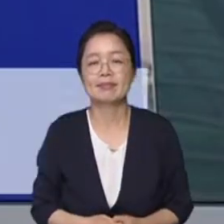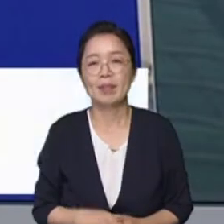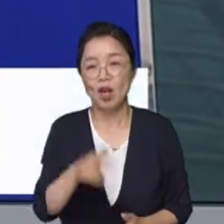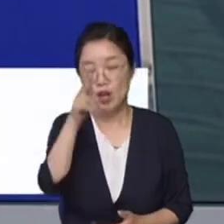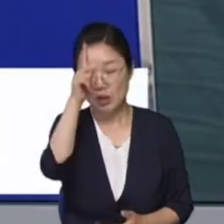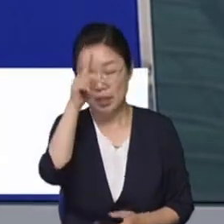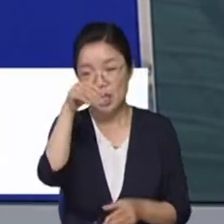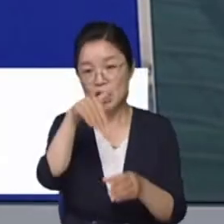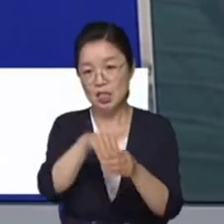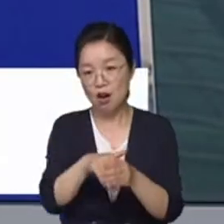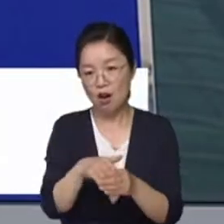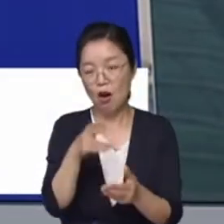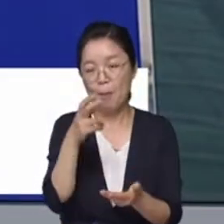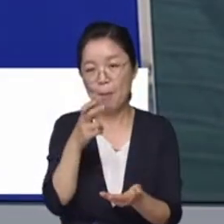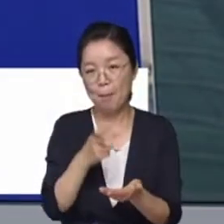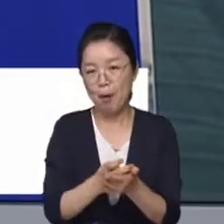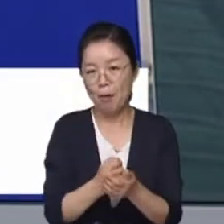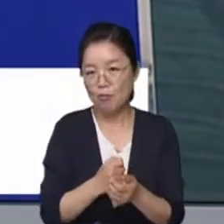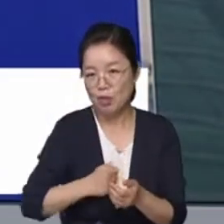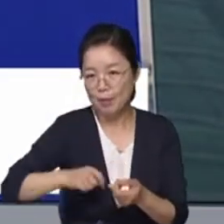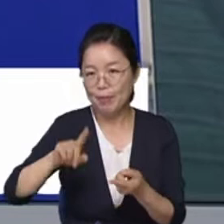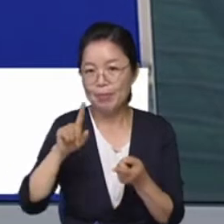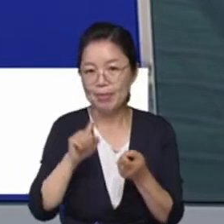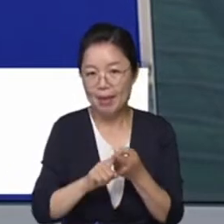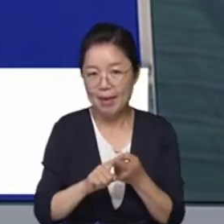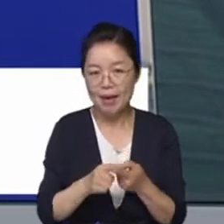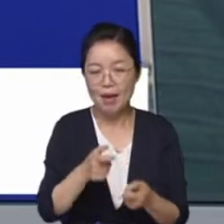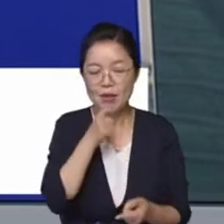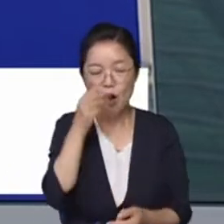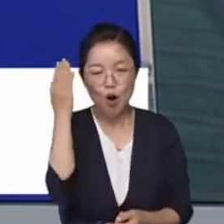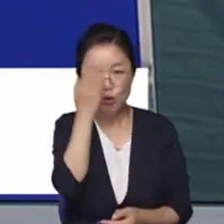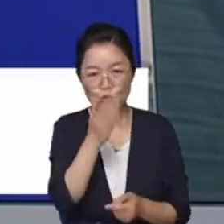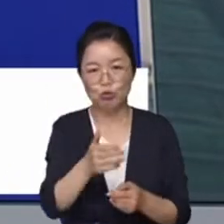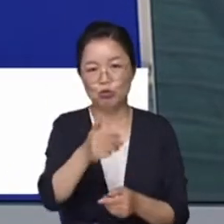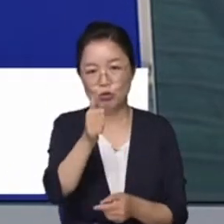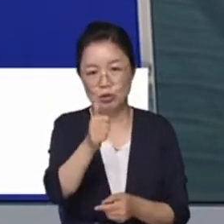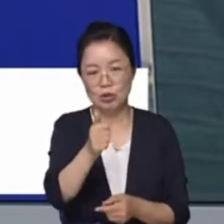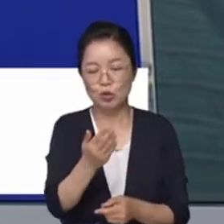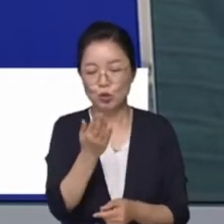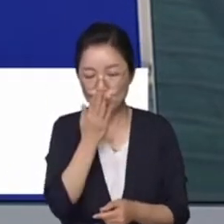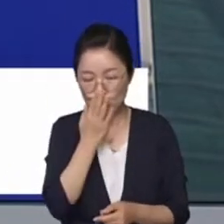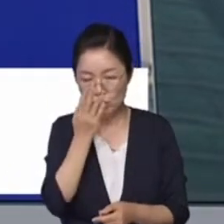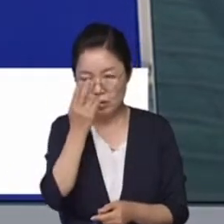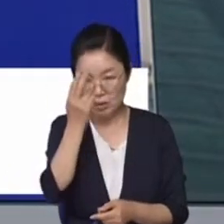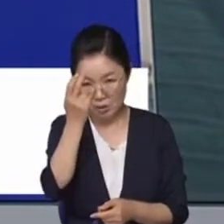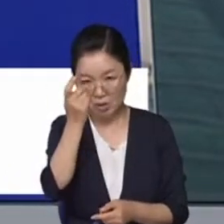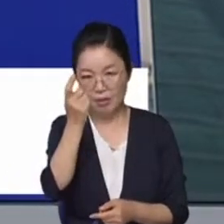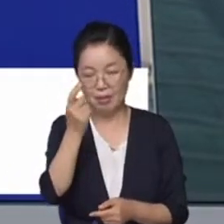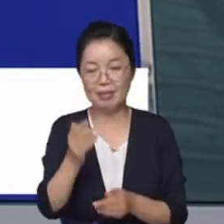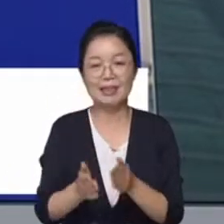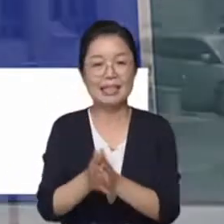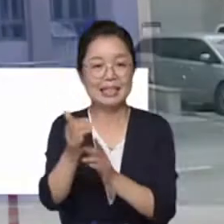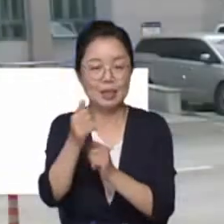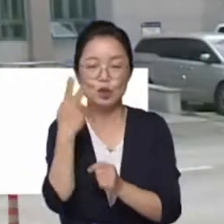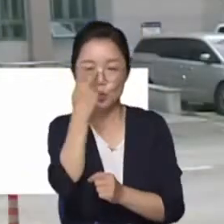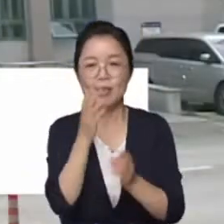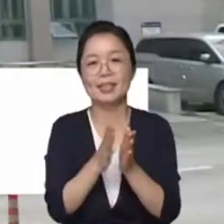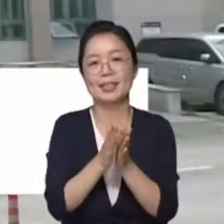경찰이 선거법 위반 혐의를 받고 있는 정기명 여수시장과 노관규 순천시장에 대해 수사에